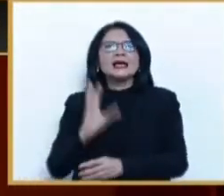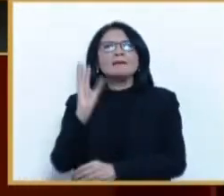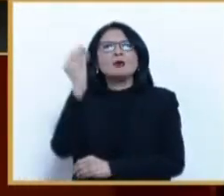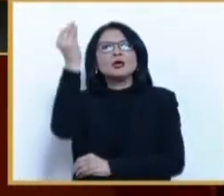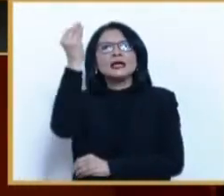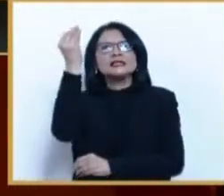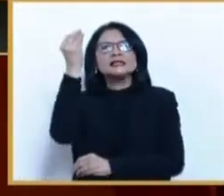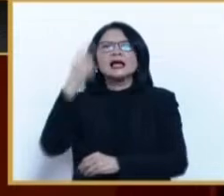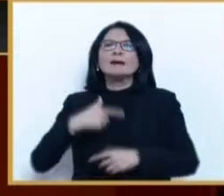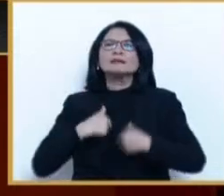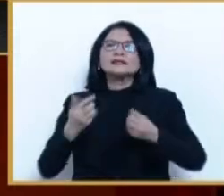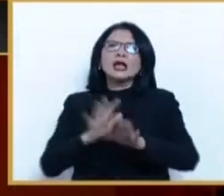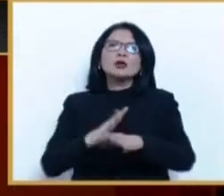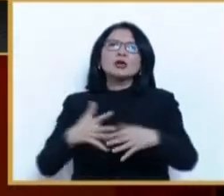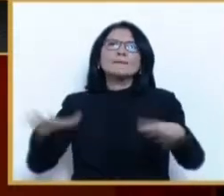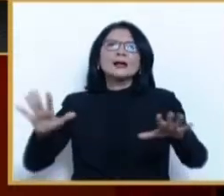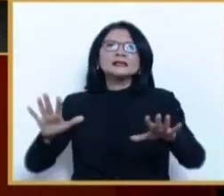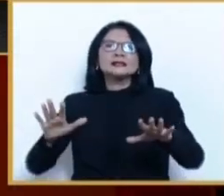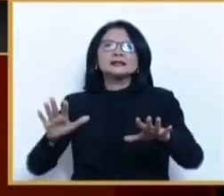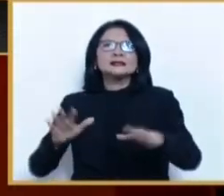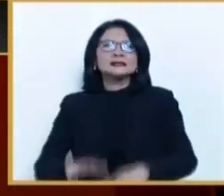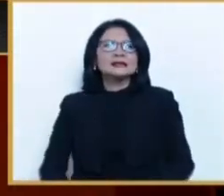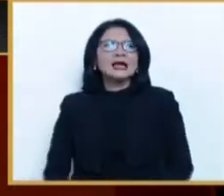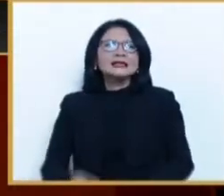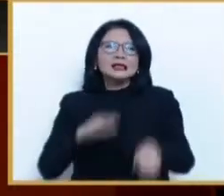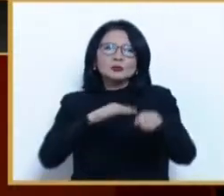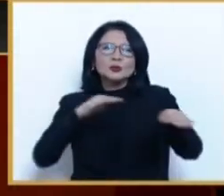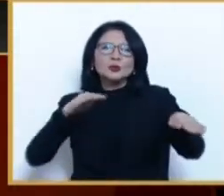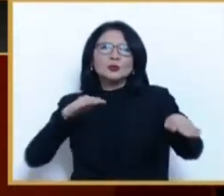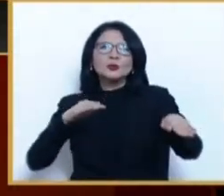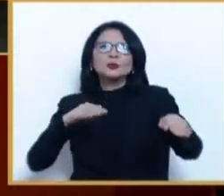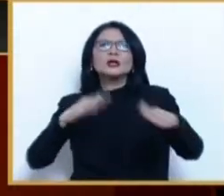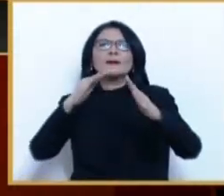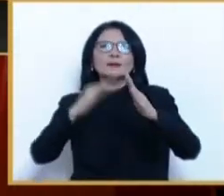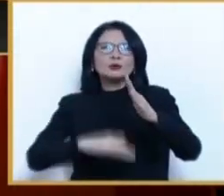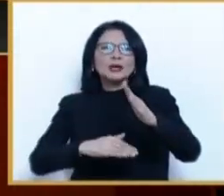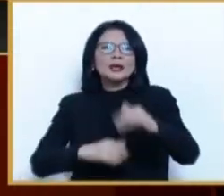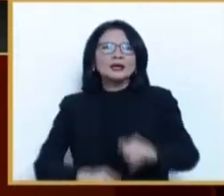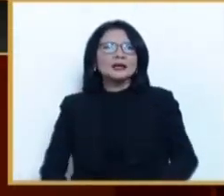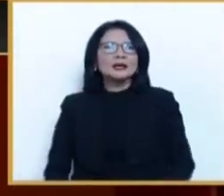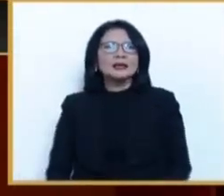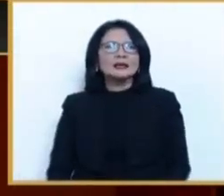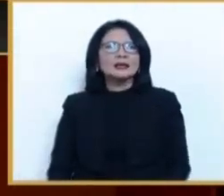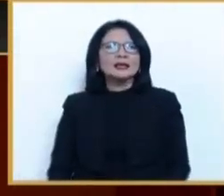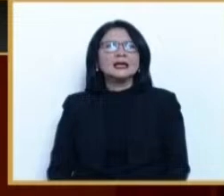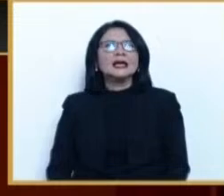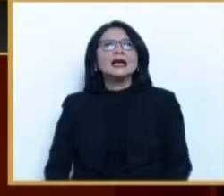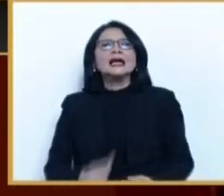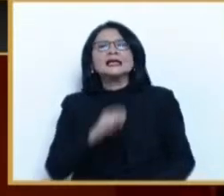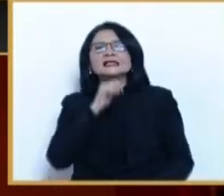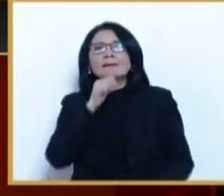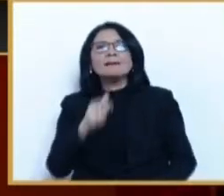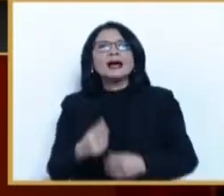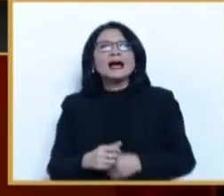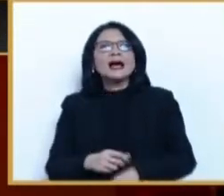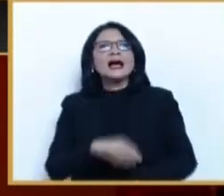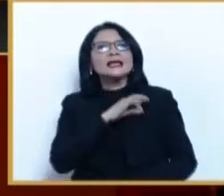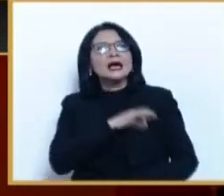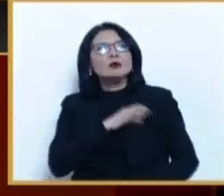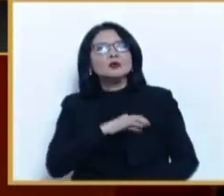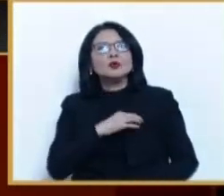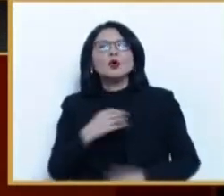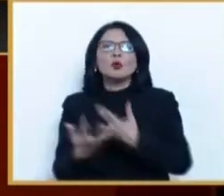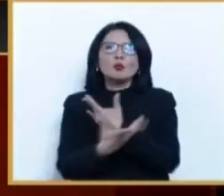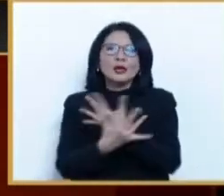leluasa lebih luang yang namanya traffic atau lalu lintasnya Siapa yang diuntungkan warga siapa yang yang bikin betah nanti turis-turis